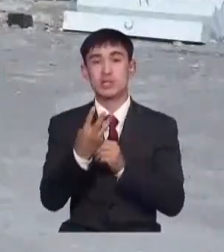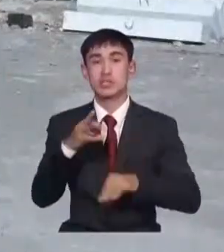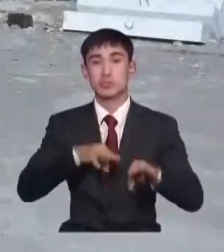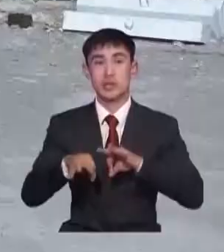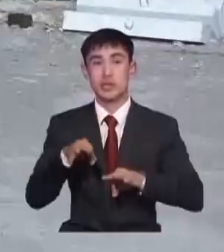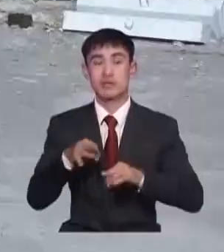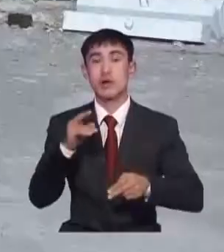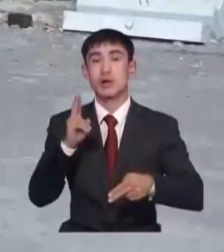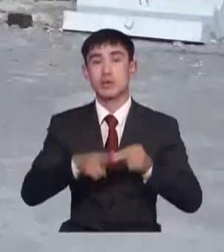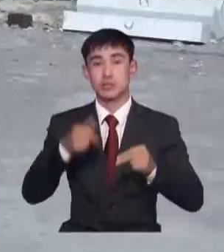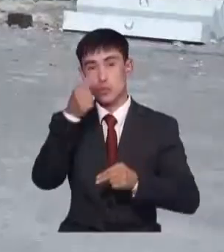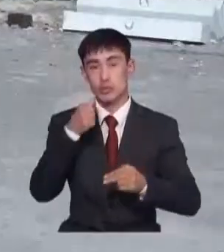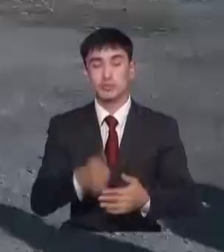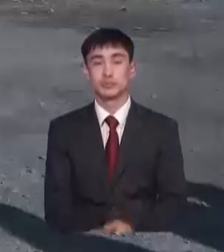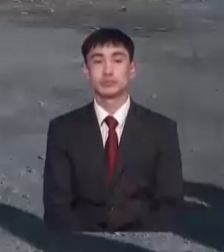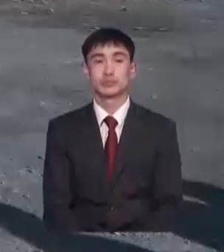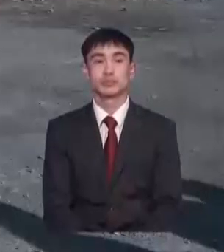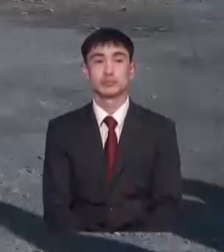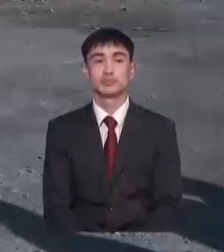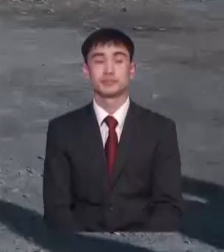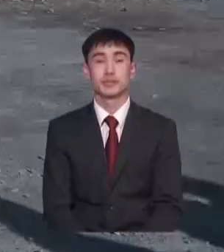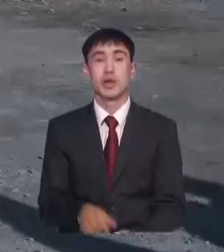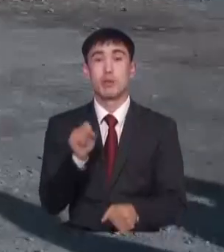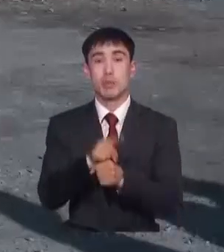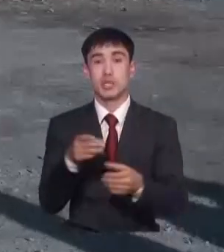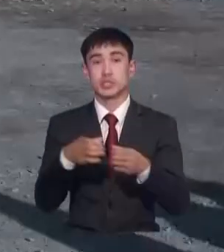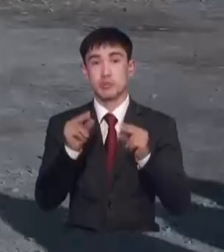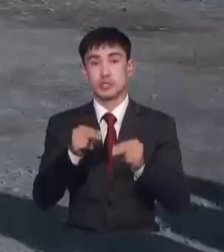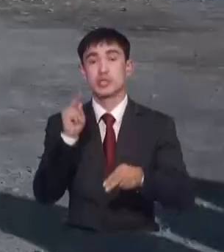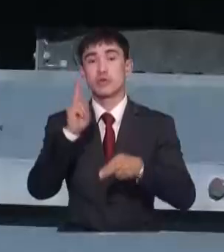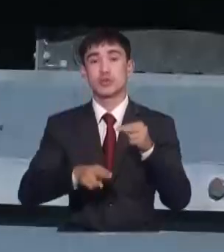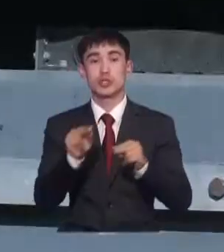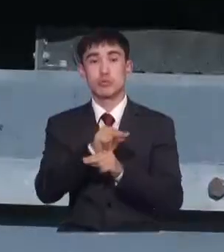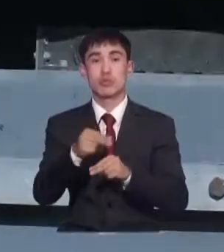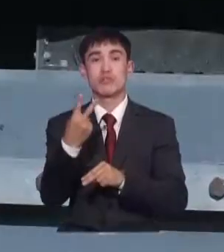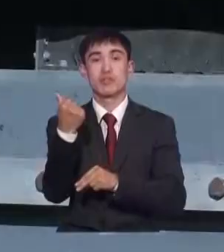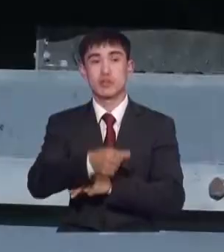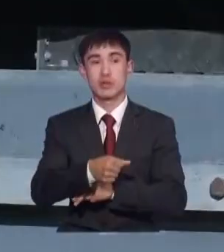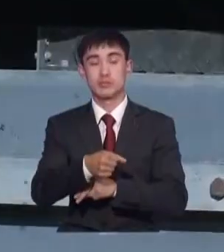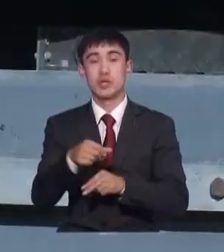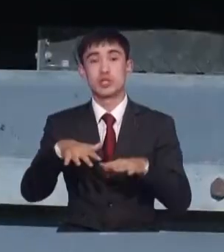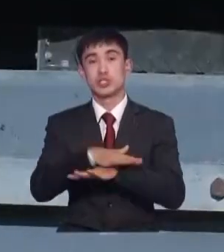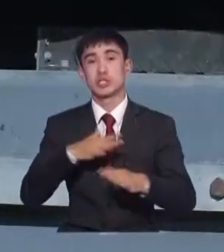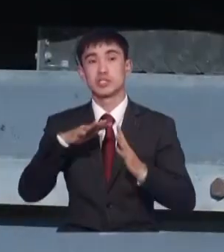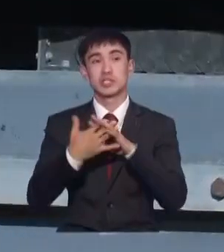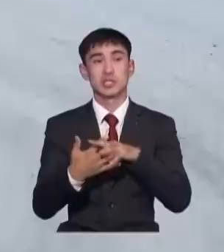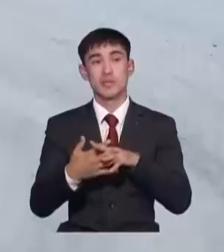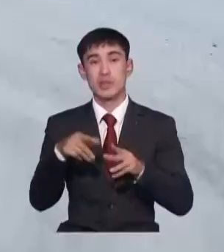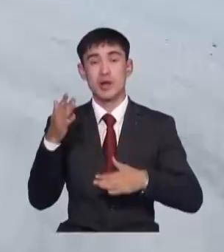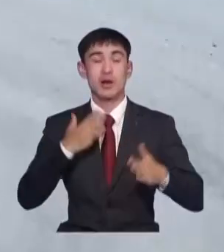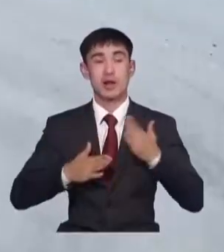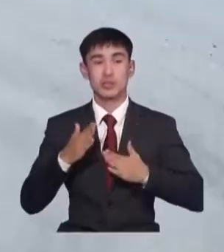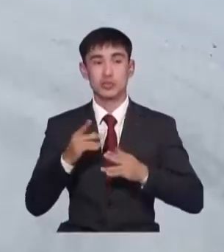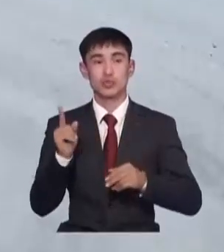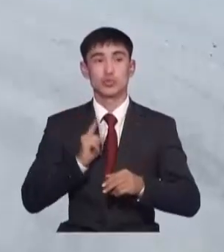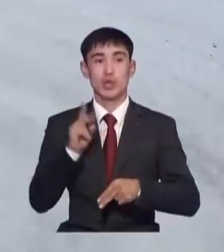проектов к концу года. Подрядчик обещает завершить ремонт в течение 2 недель. Жители села не скрывают своей